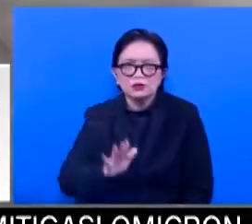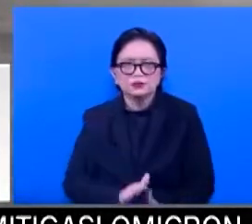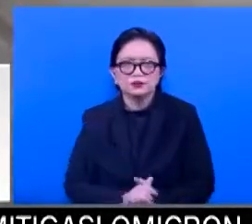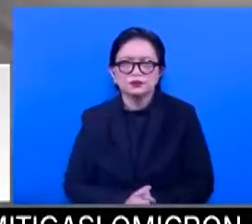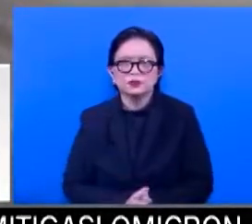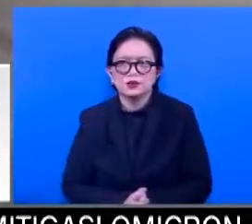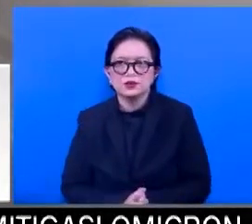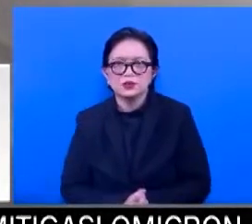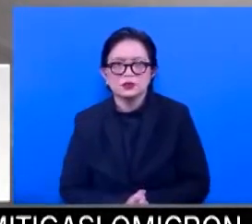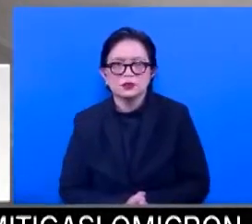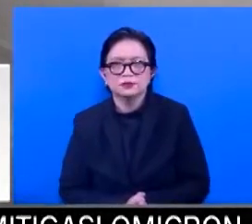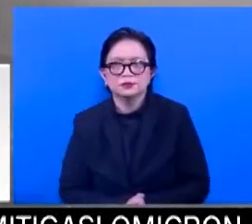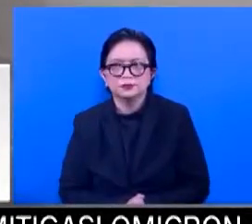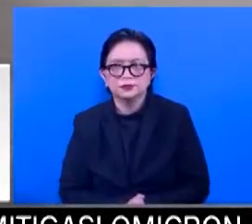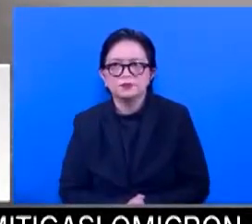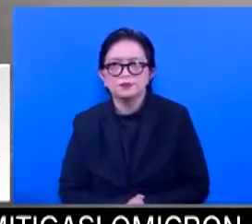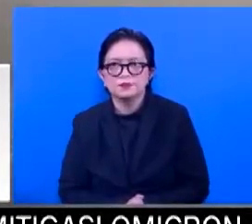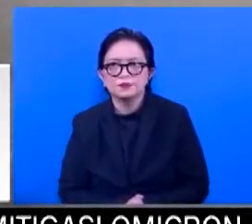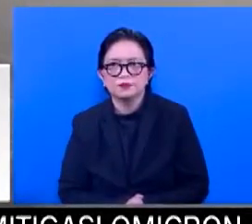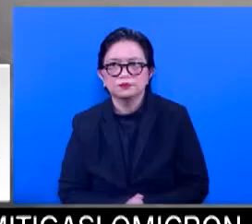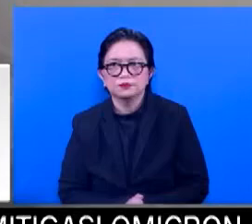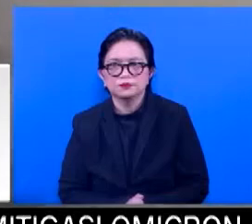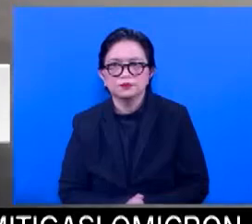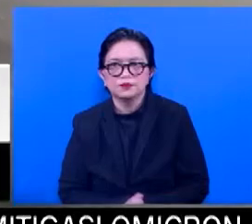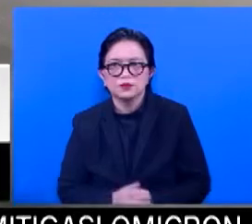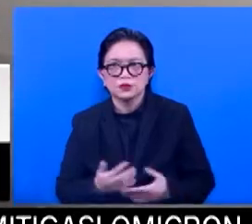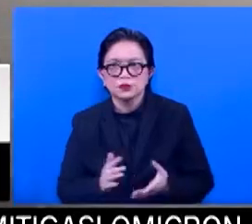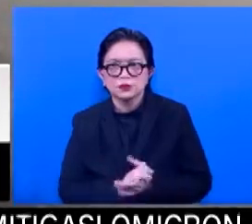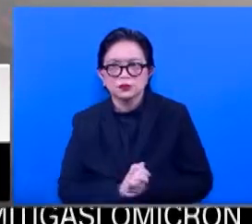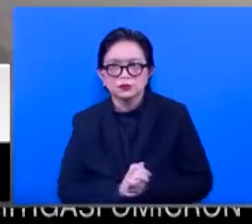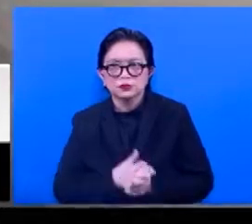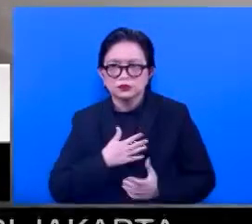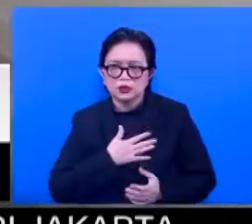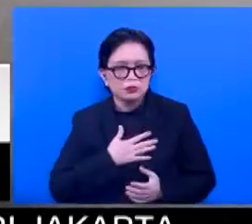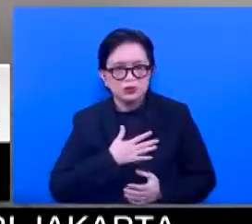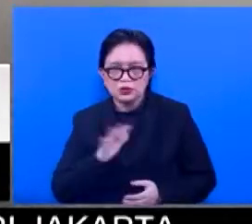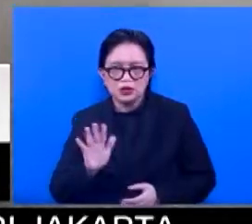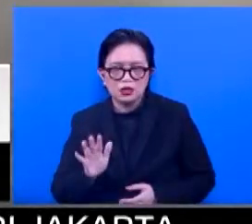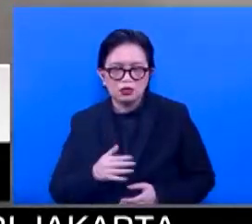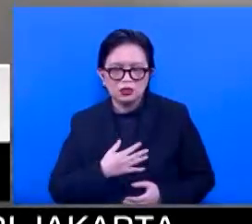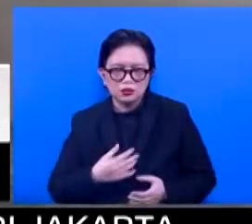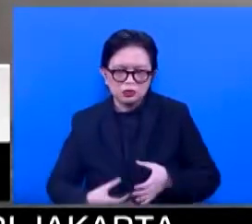Memang musuh besarnya tuh napasan.